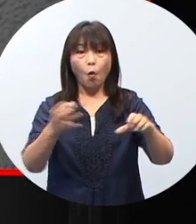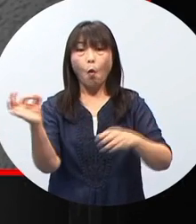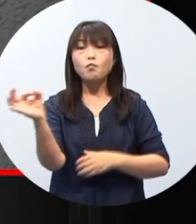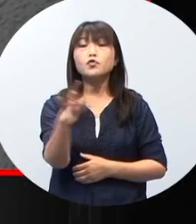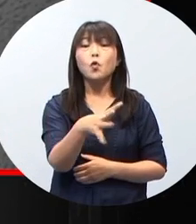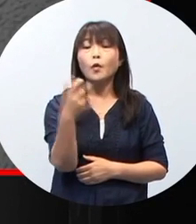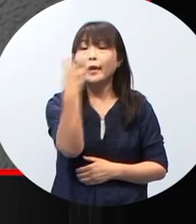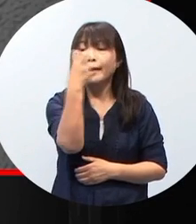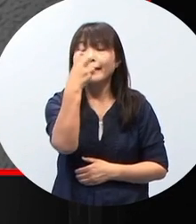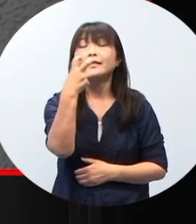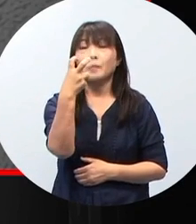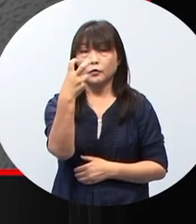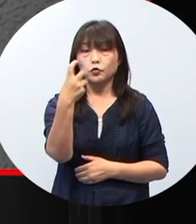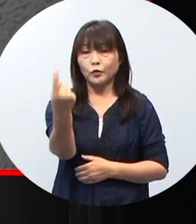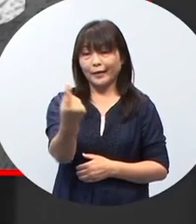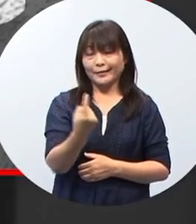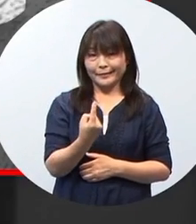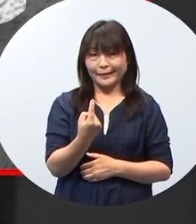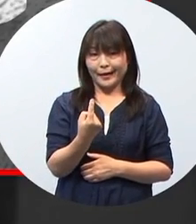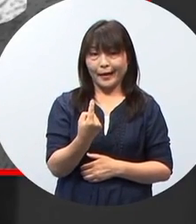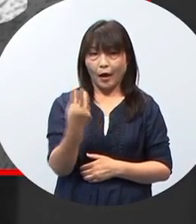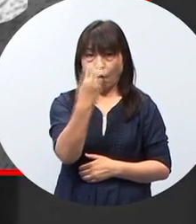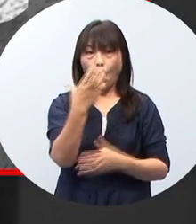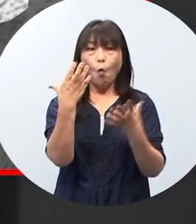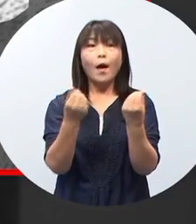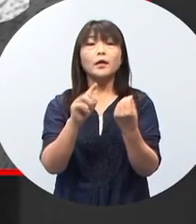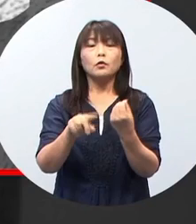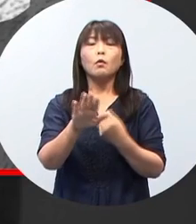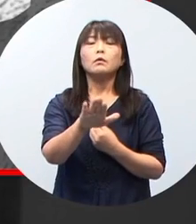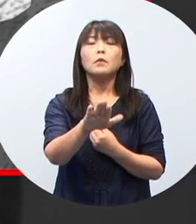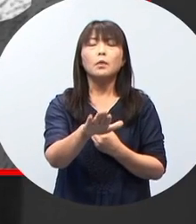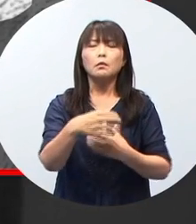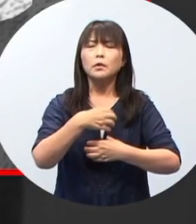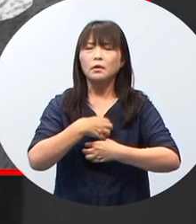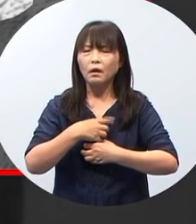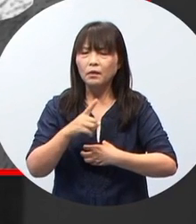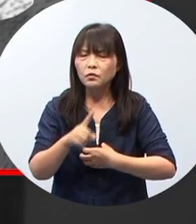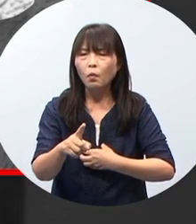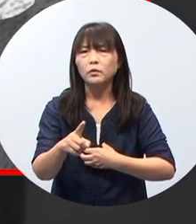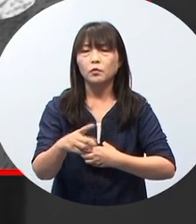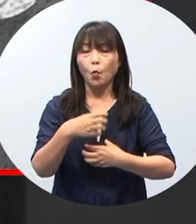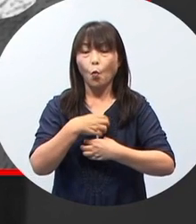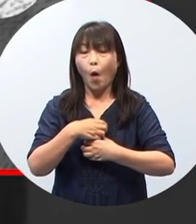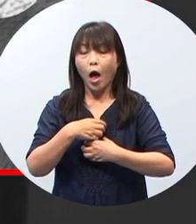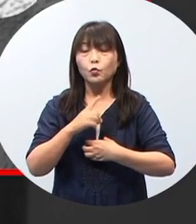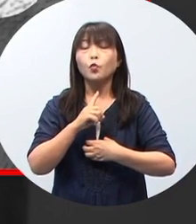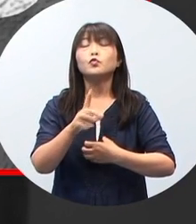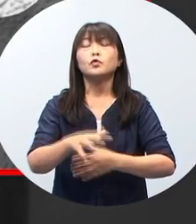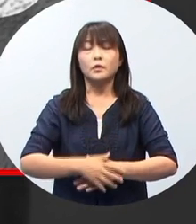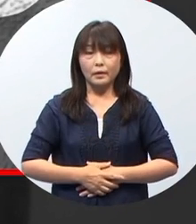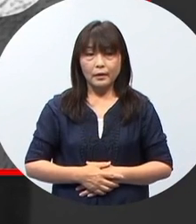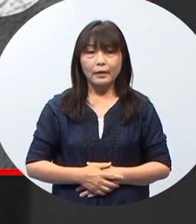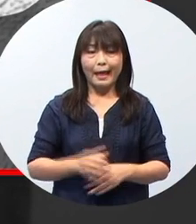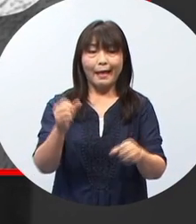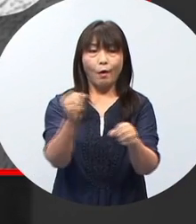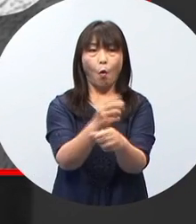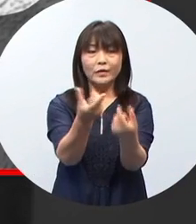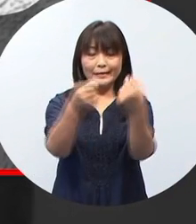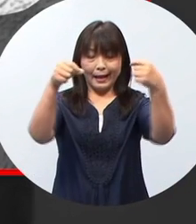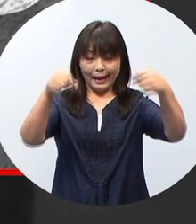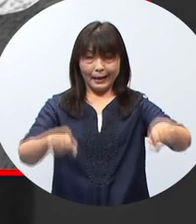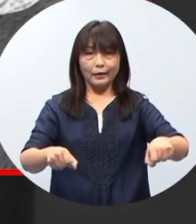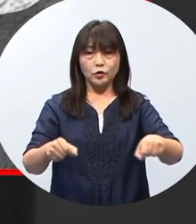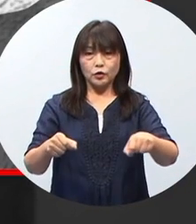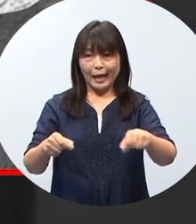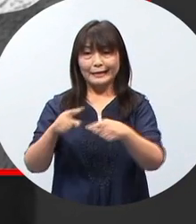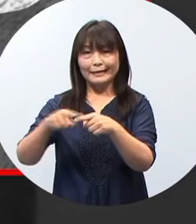訪問してきて、点検した後、このまま放っておくと危険ですなどと不安を煽り、工事契約や商